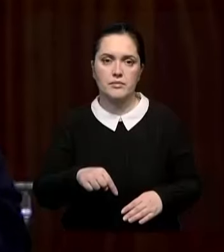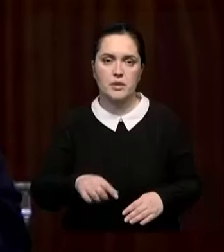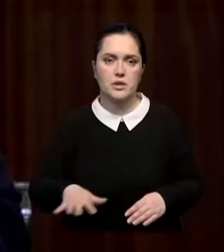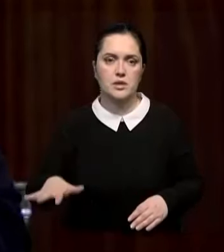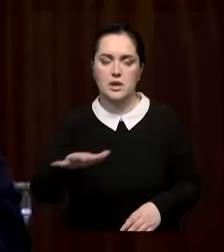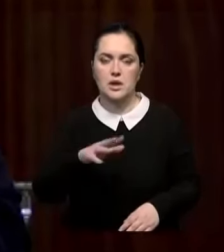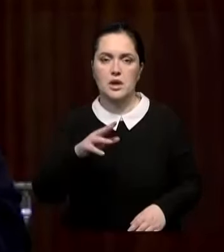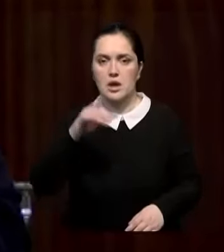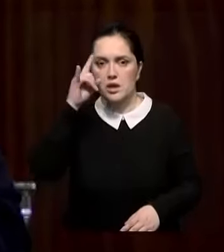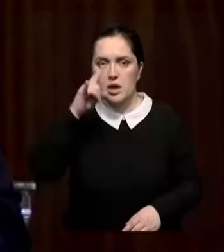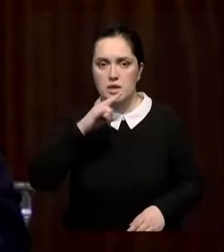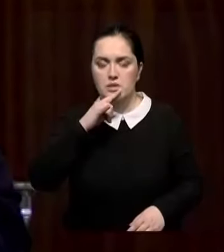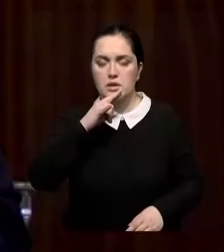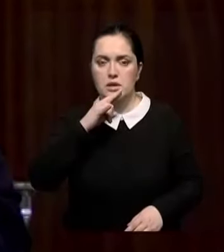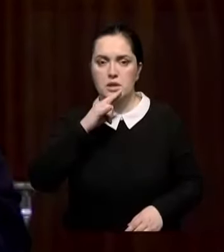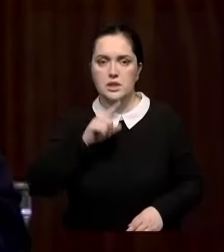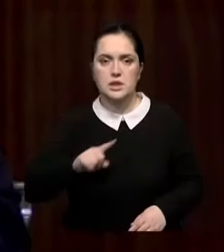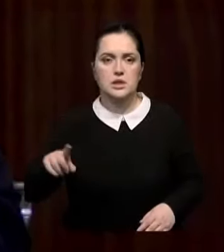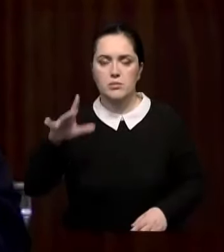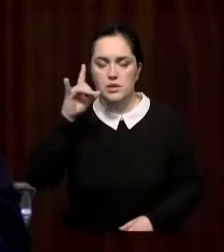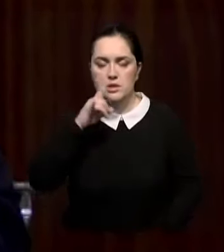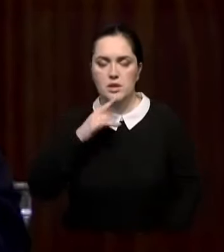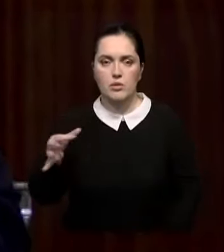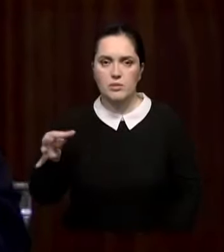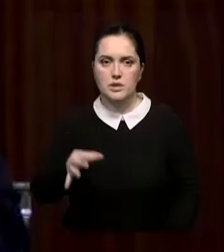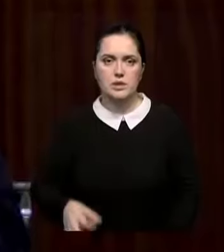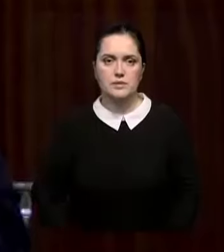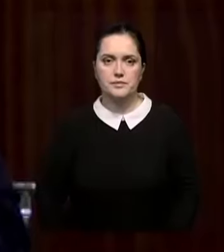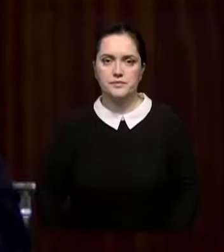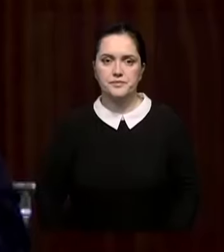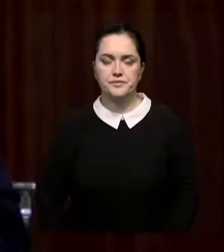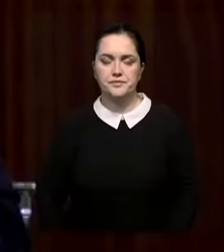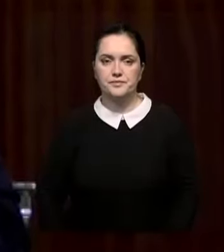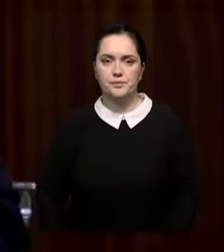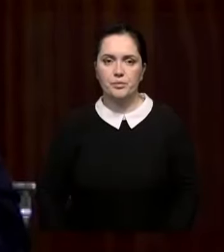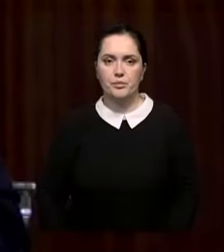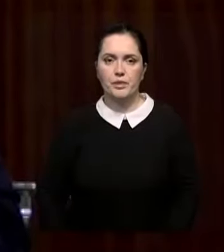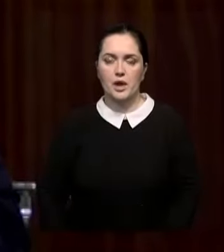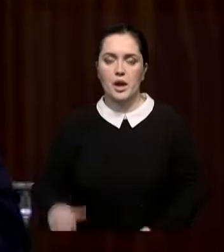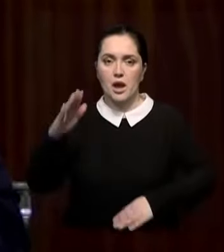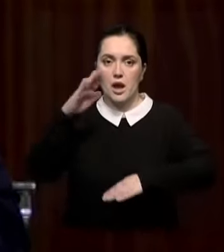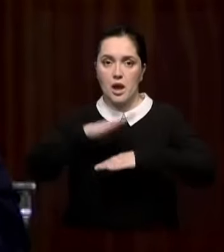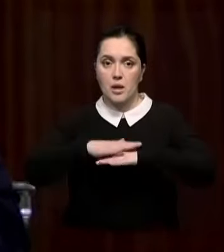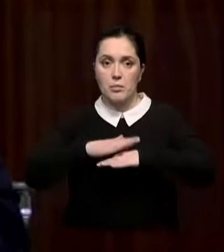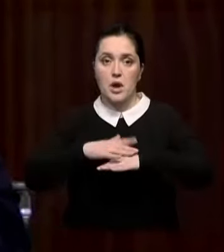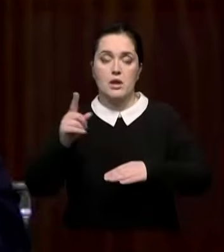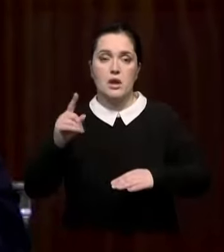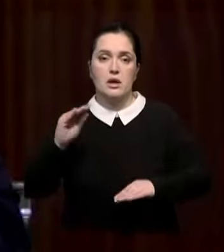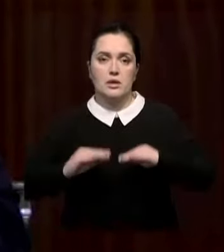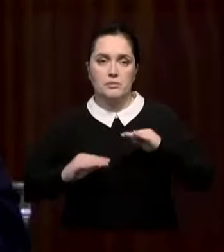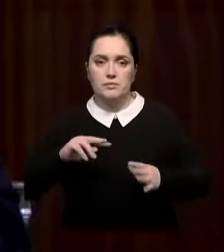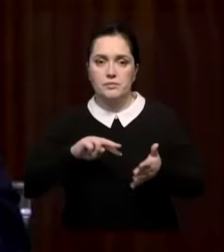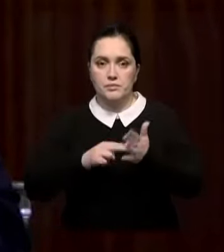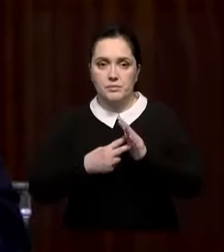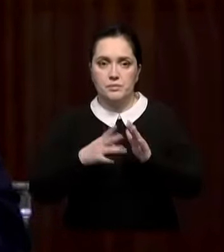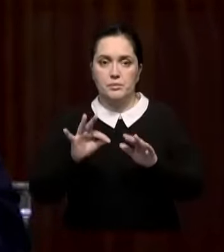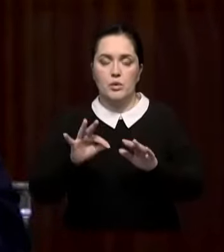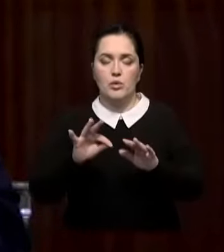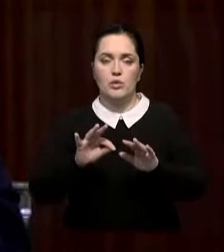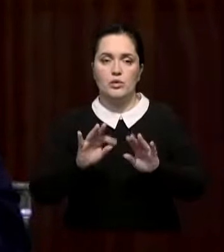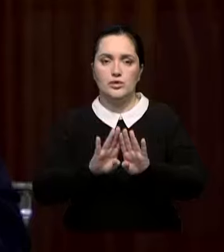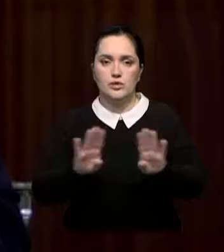территории Казахстана, на территории Западной Казахстанской области. Значит, акимат разрабатывает конкретный план по возведению защитных